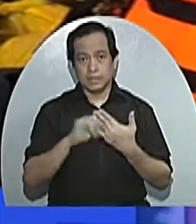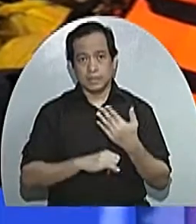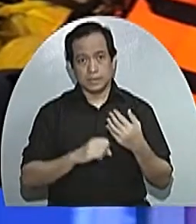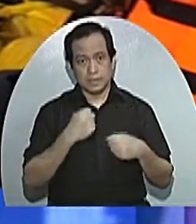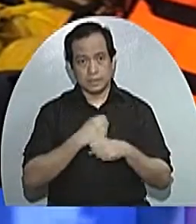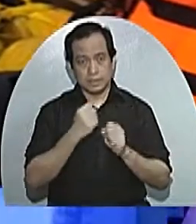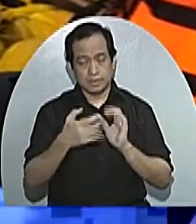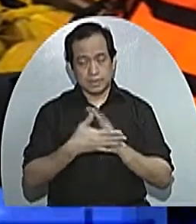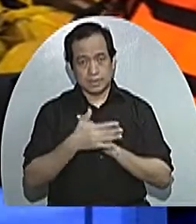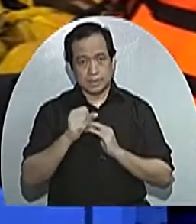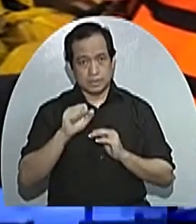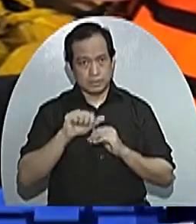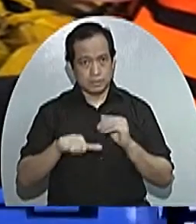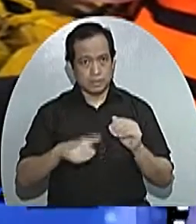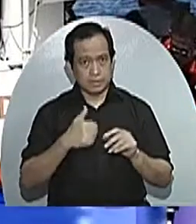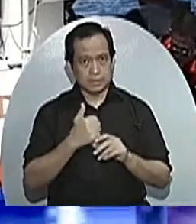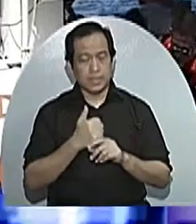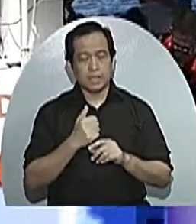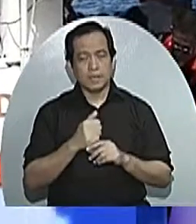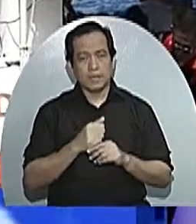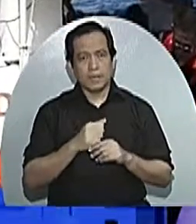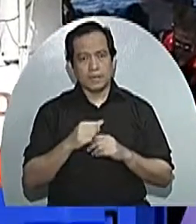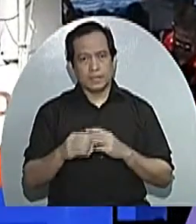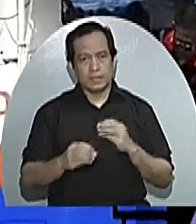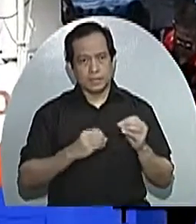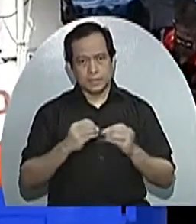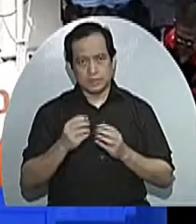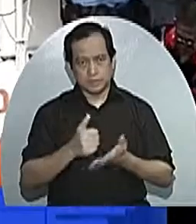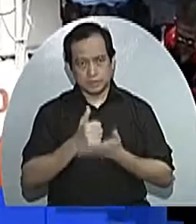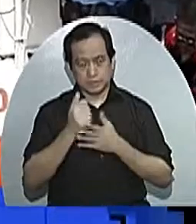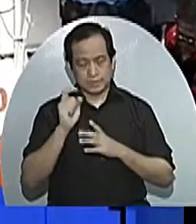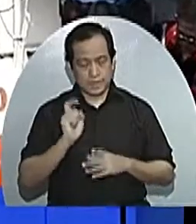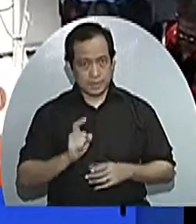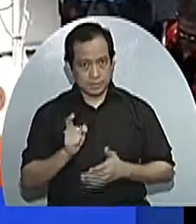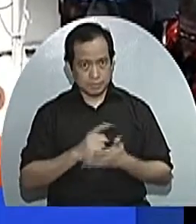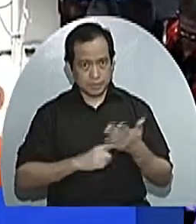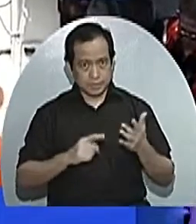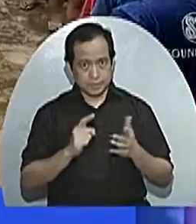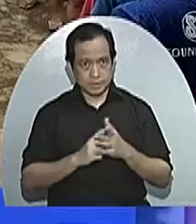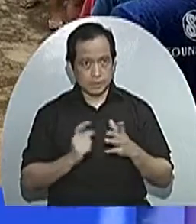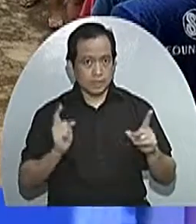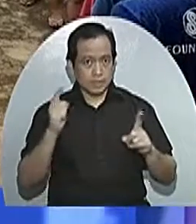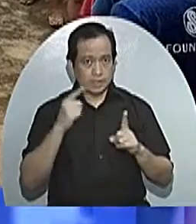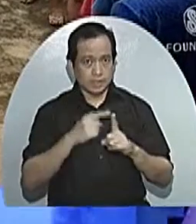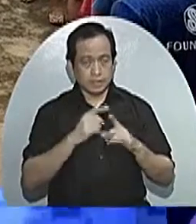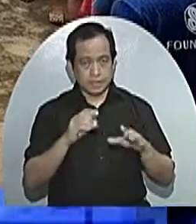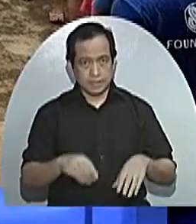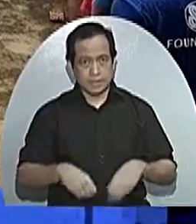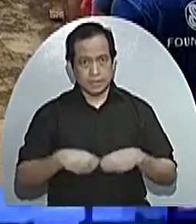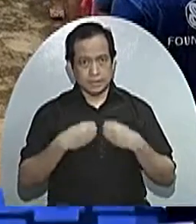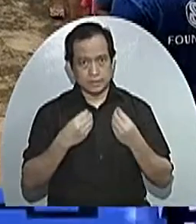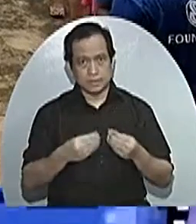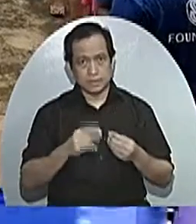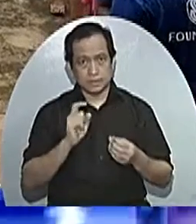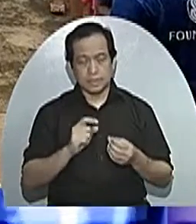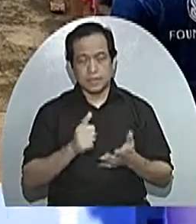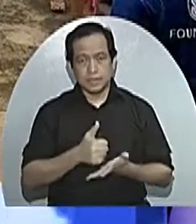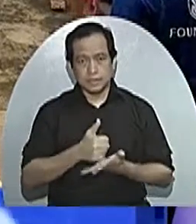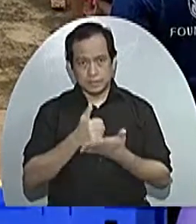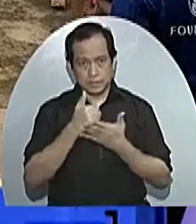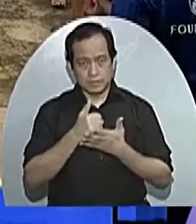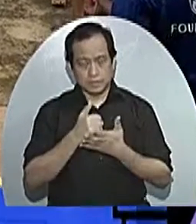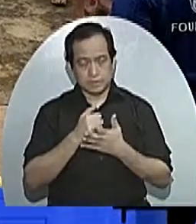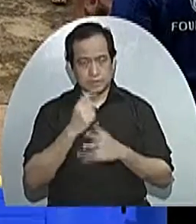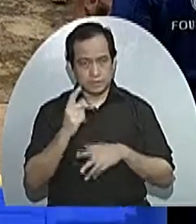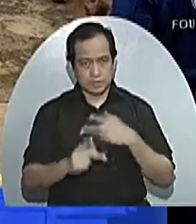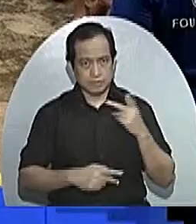proyektong ginagawa ng SM Foundation ay ang Operation Tulong Express. Layo na nito na makapaghatid ng